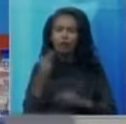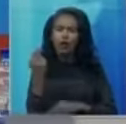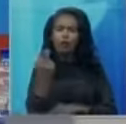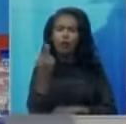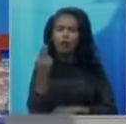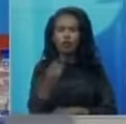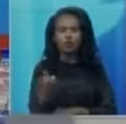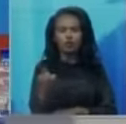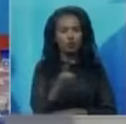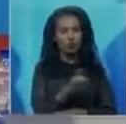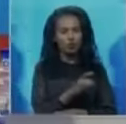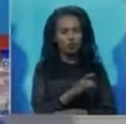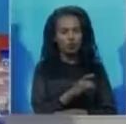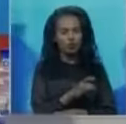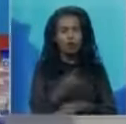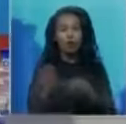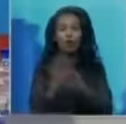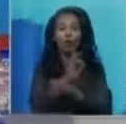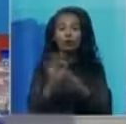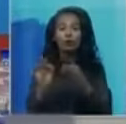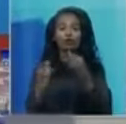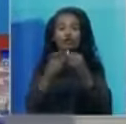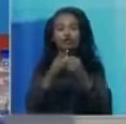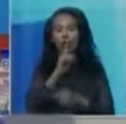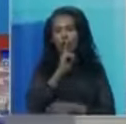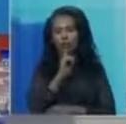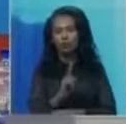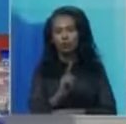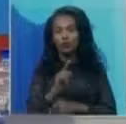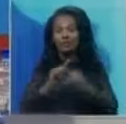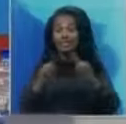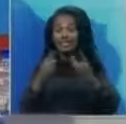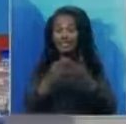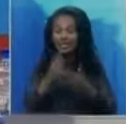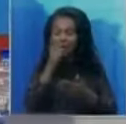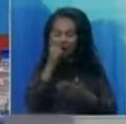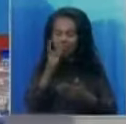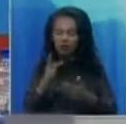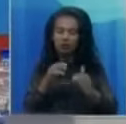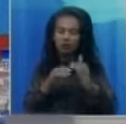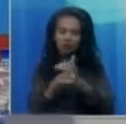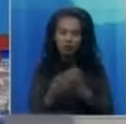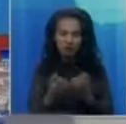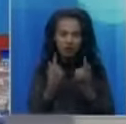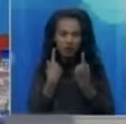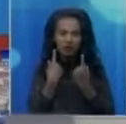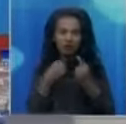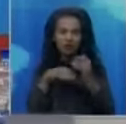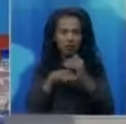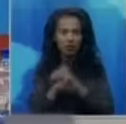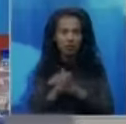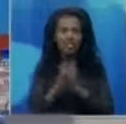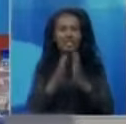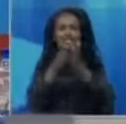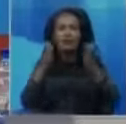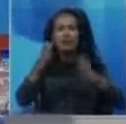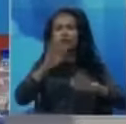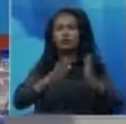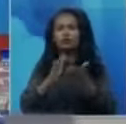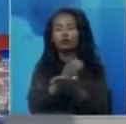ከሆኑ ፋብሪካዎቻችን አንዱ ነው። ይህን አጥንተን ገብቶን ሰፋፊ እርምጃዎች